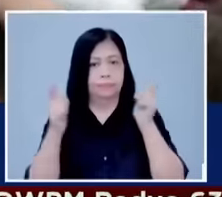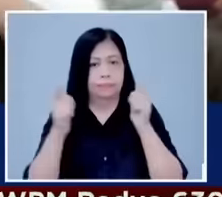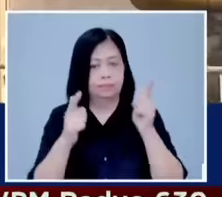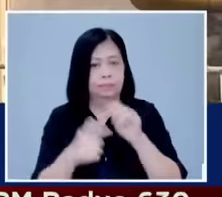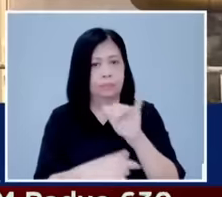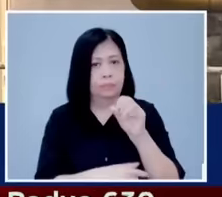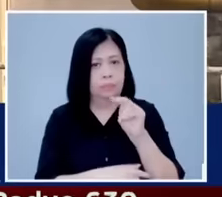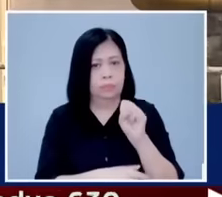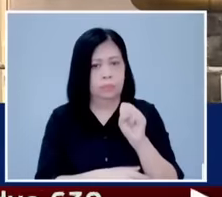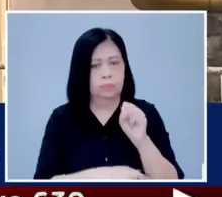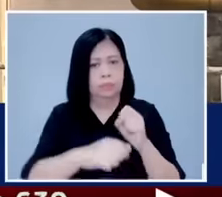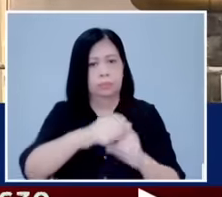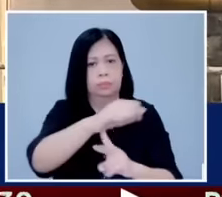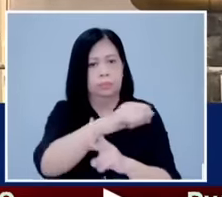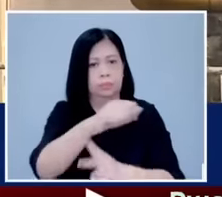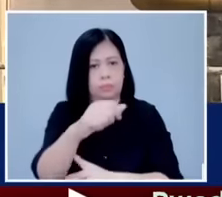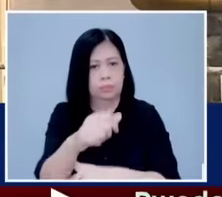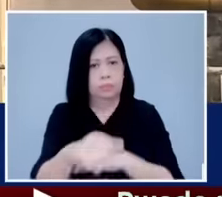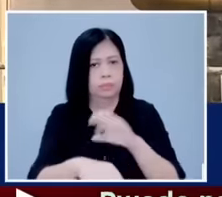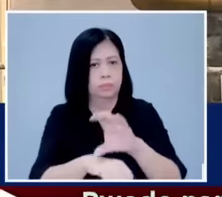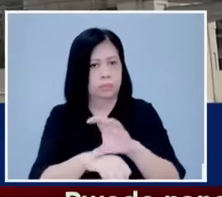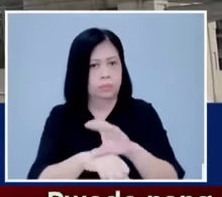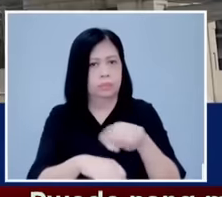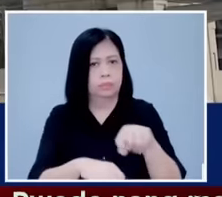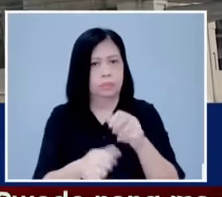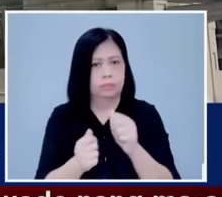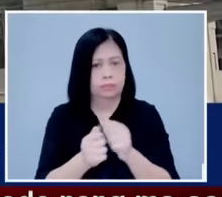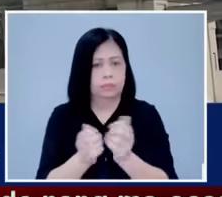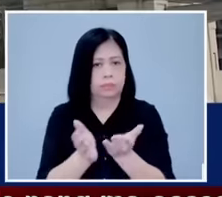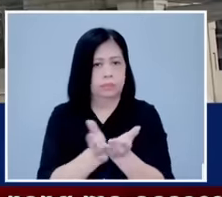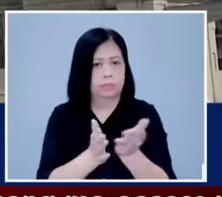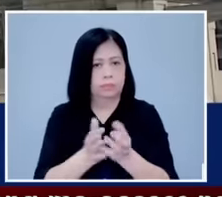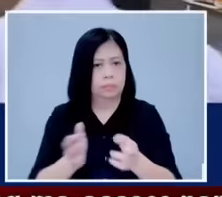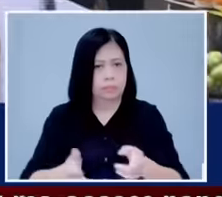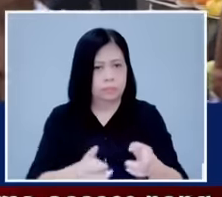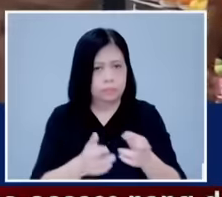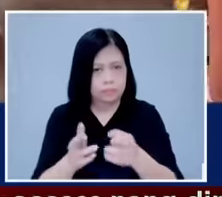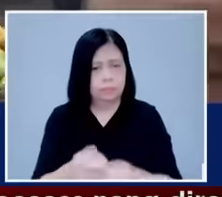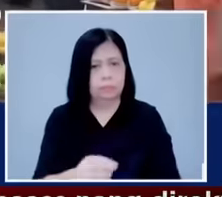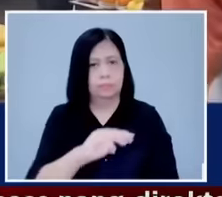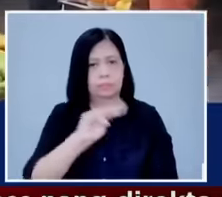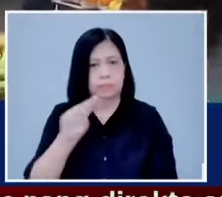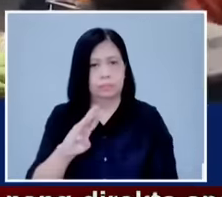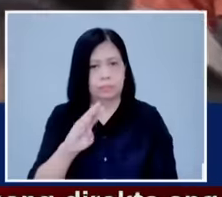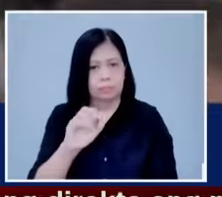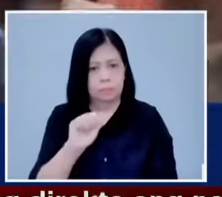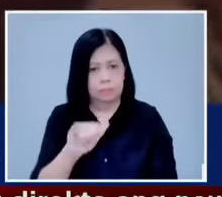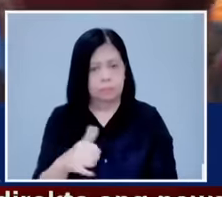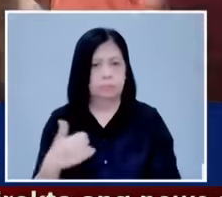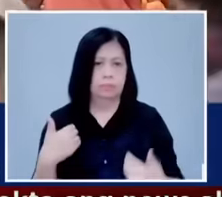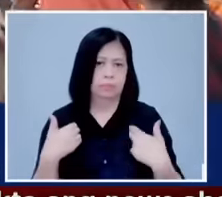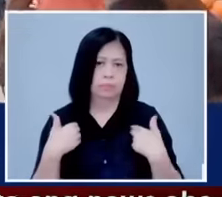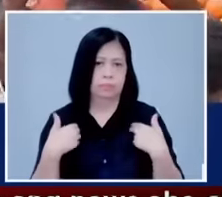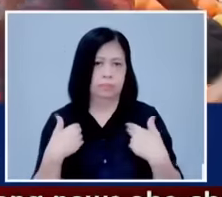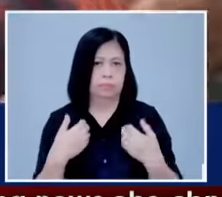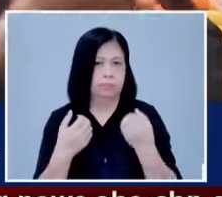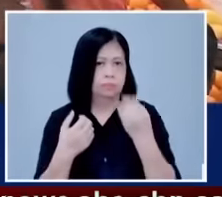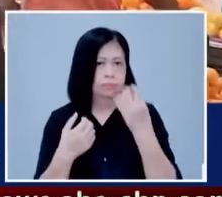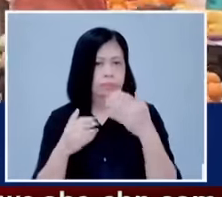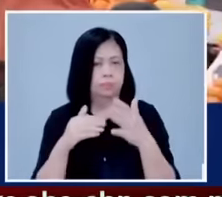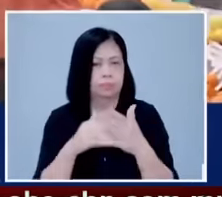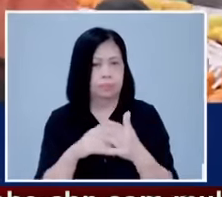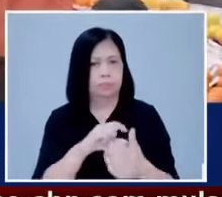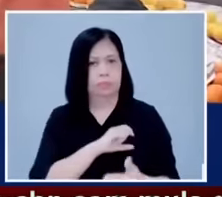Bridge at Simbahan ng Quiapo, pati na rin sa Pasig River at Manila Bay. Bukod pa ito sa nasa 15,000 pulis